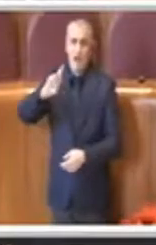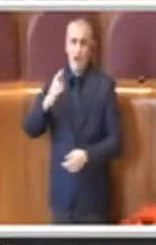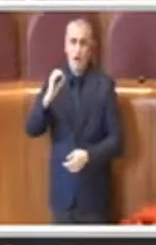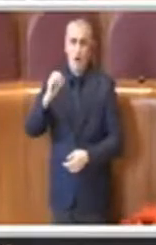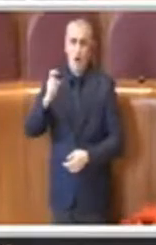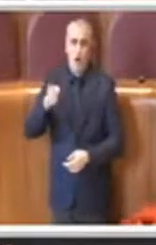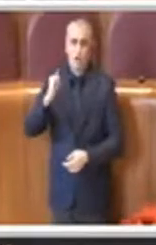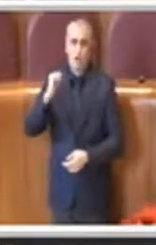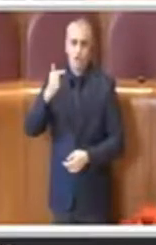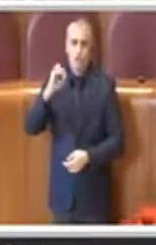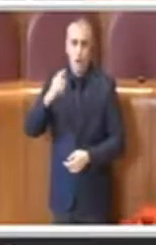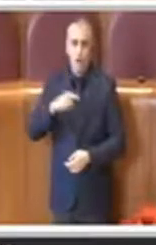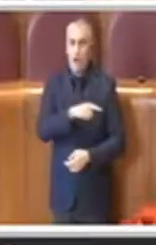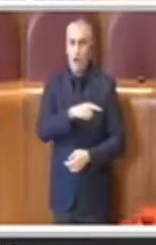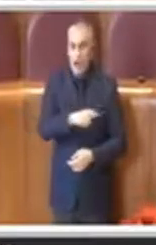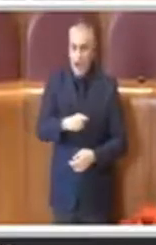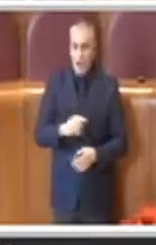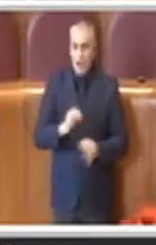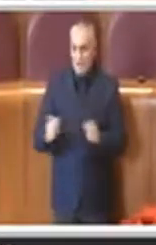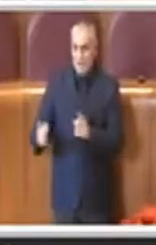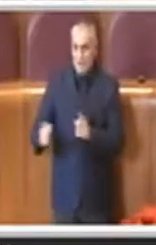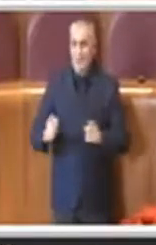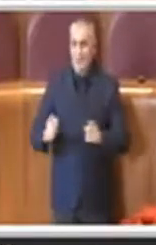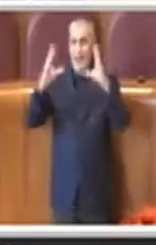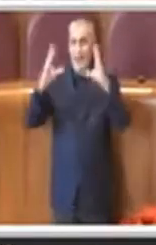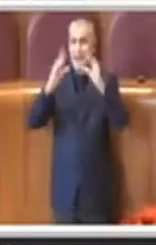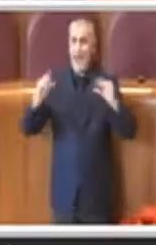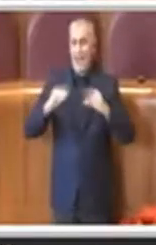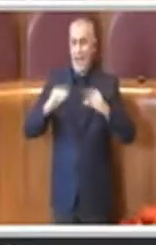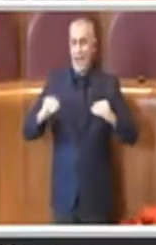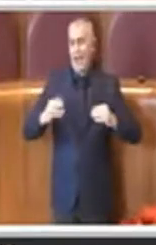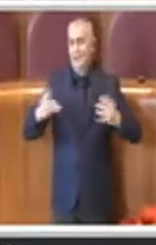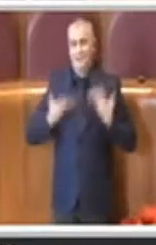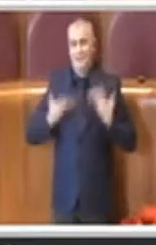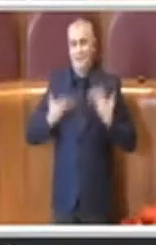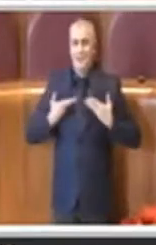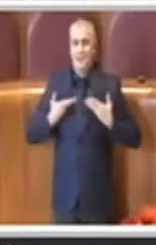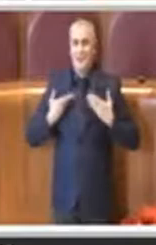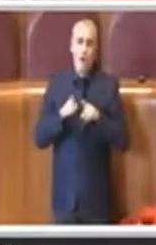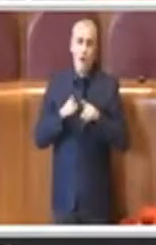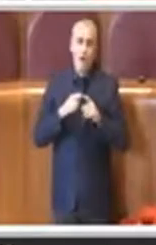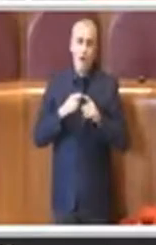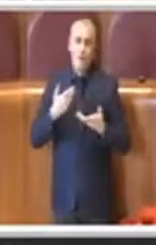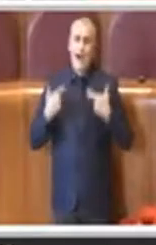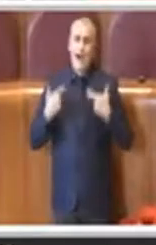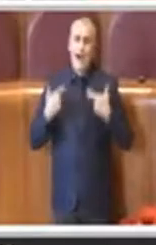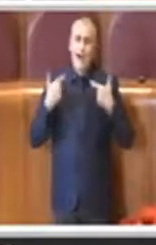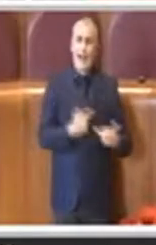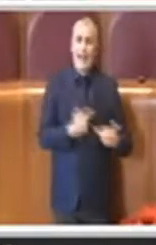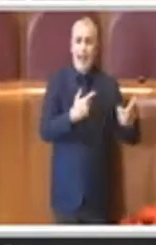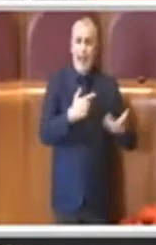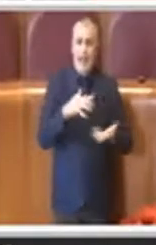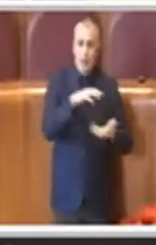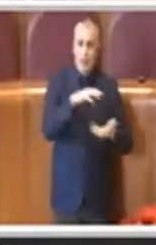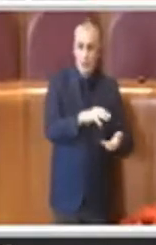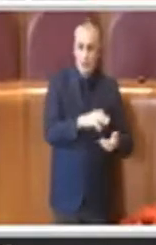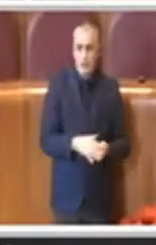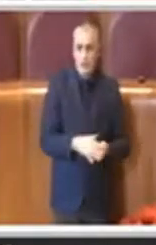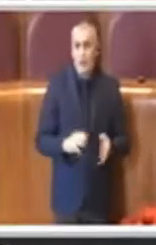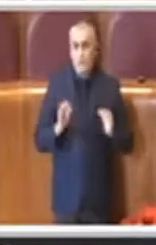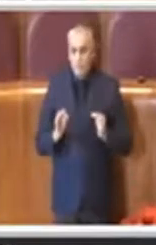un grandissimo regalo di Natale. Cioè, in questo 2020 così difficile, riuscire a ridare la